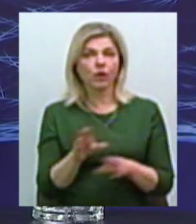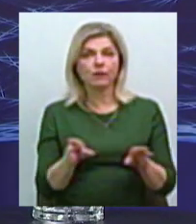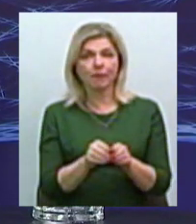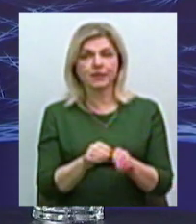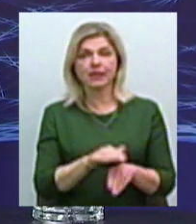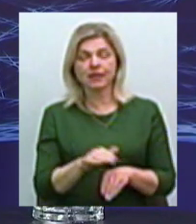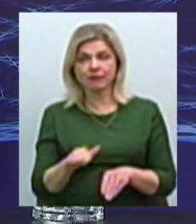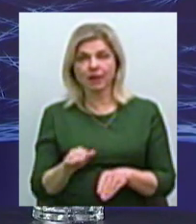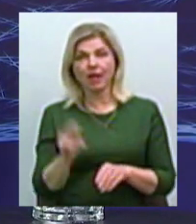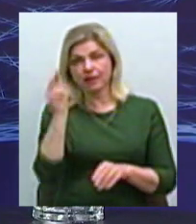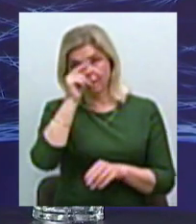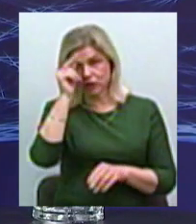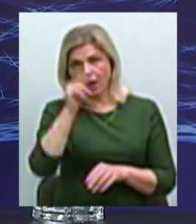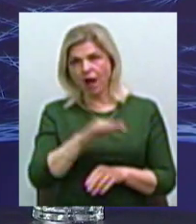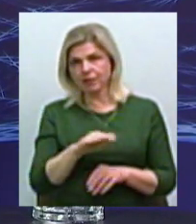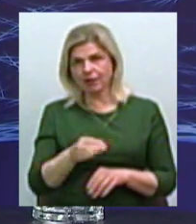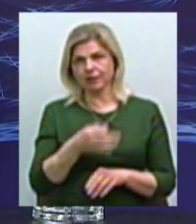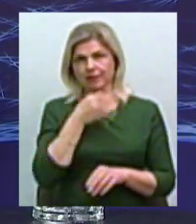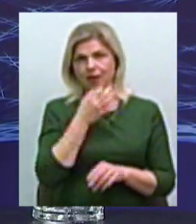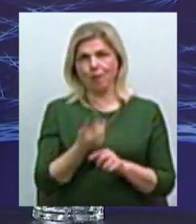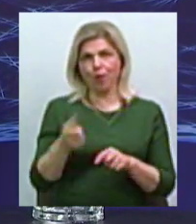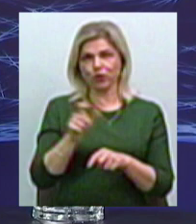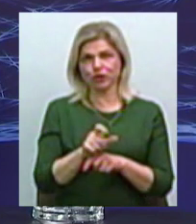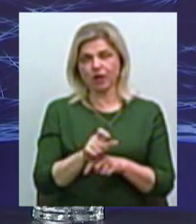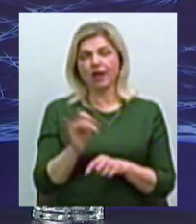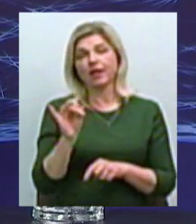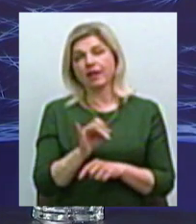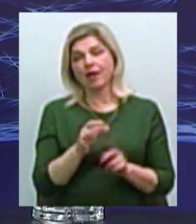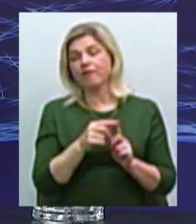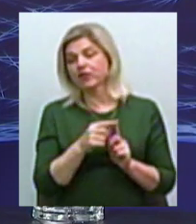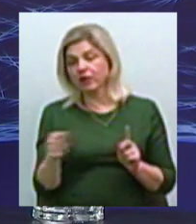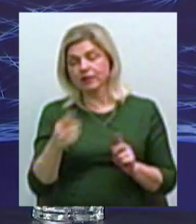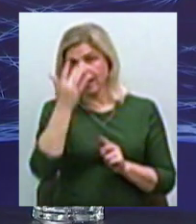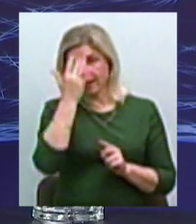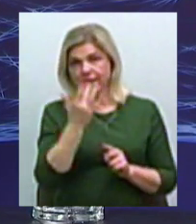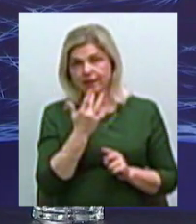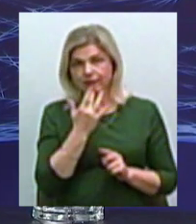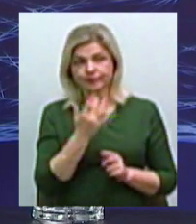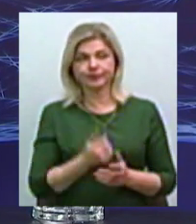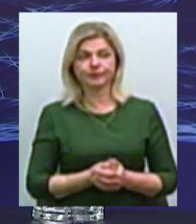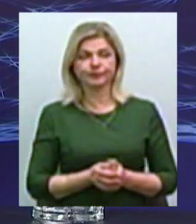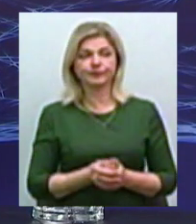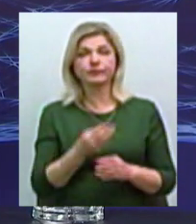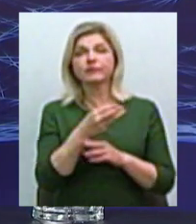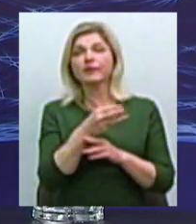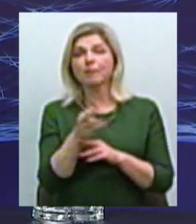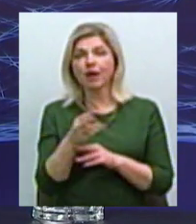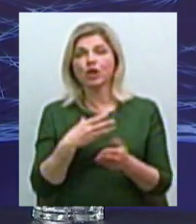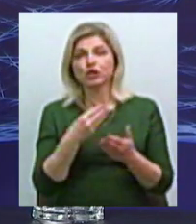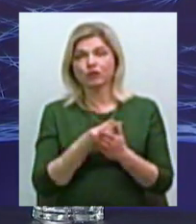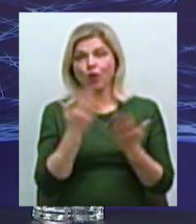дітям більше зайшло це все, і відповідно вони протягом літа кстати, знімали свої